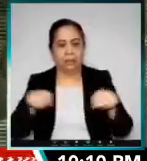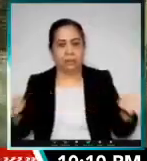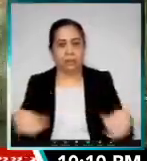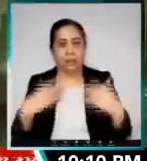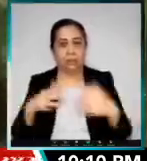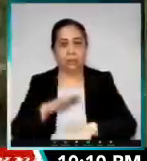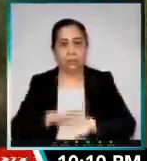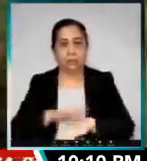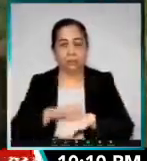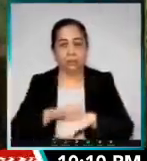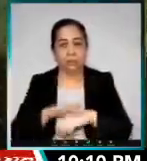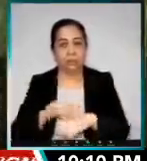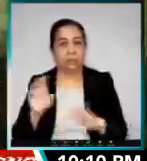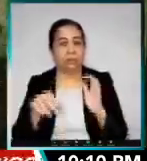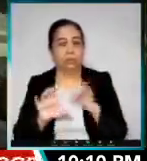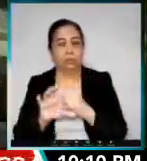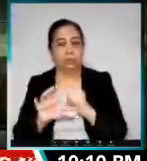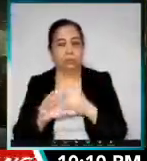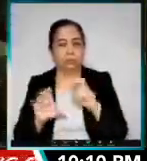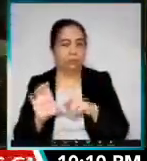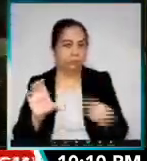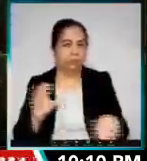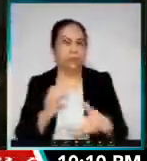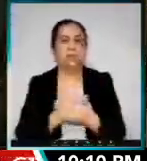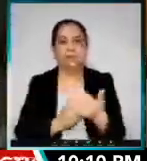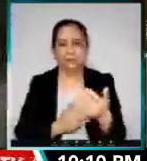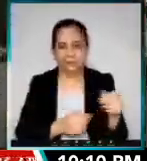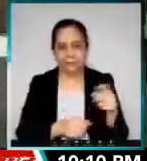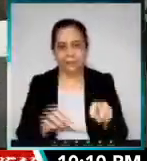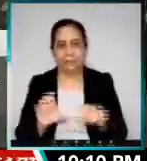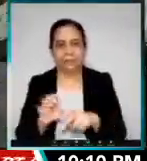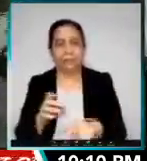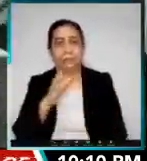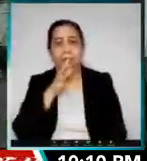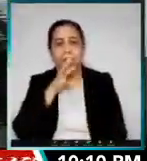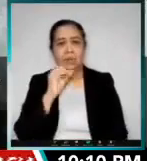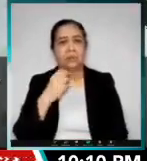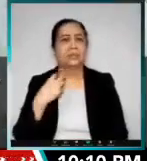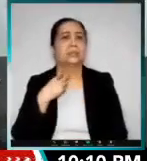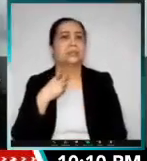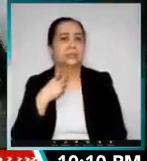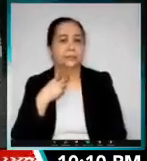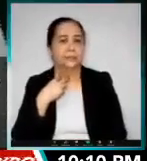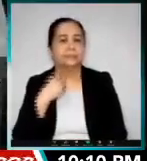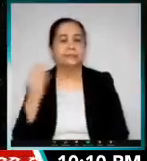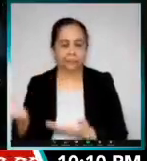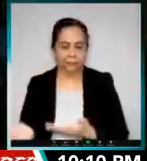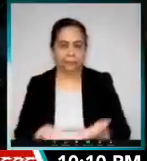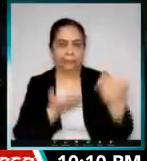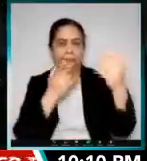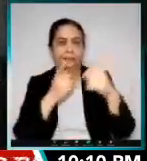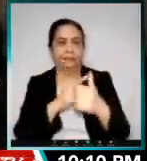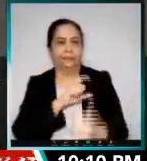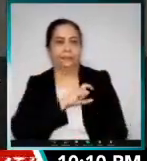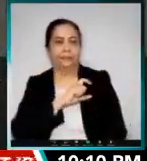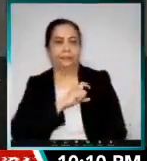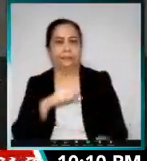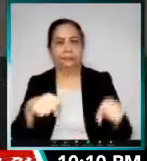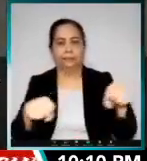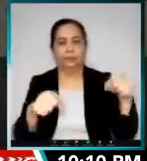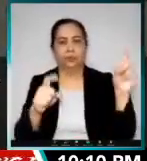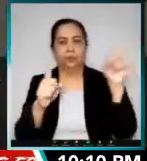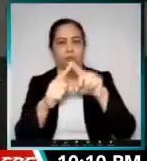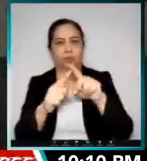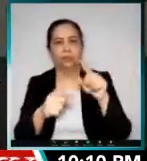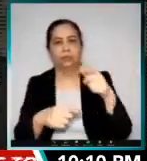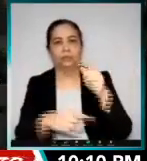ng jeep, pinababa ang ilang sakay nito. Ang ilang wala namang masakyan, pinahatid na lang muna sa police mobile hanggang terminal. Bandang alas